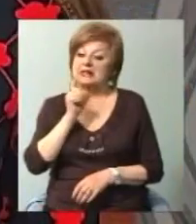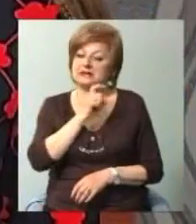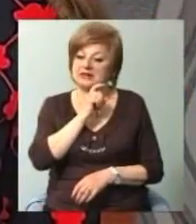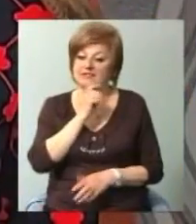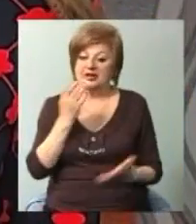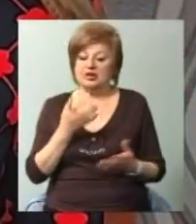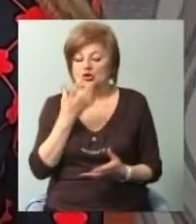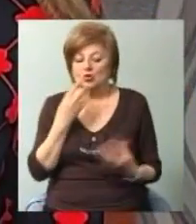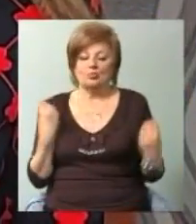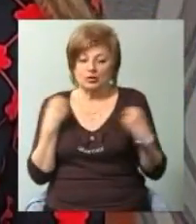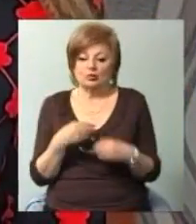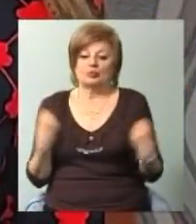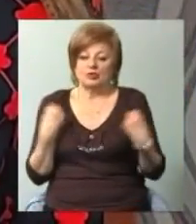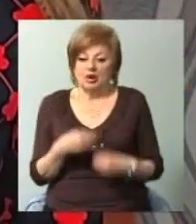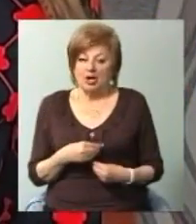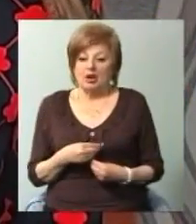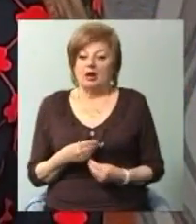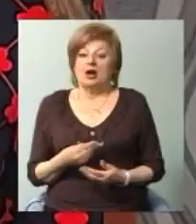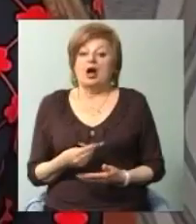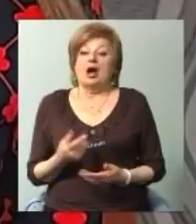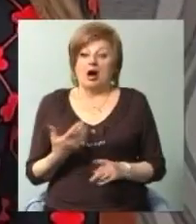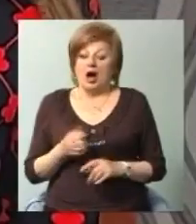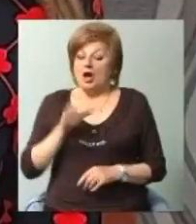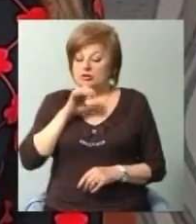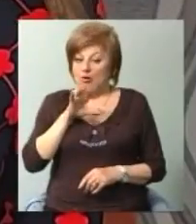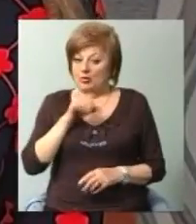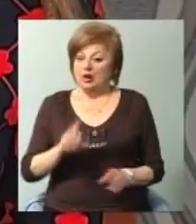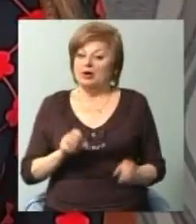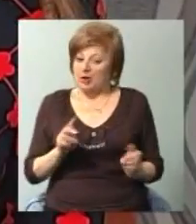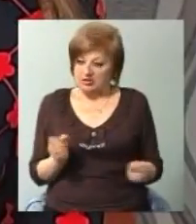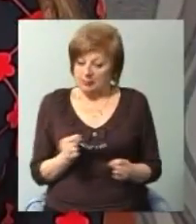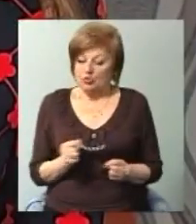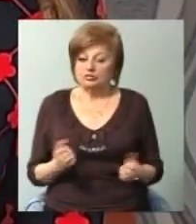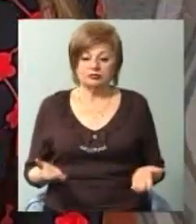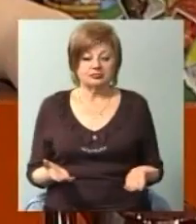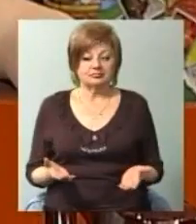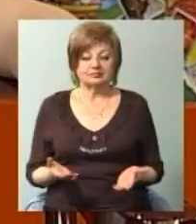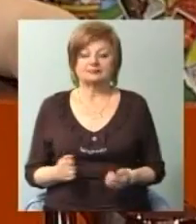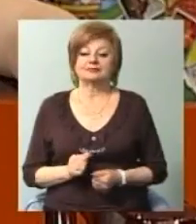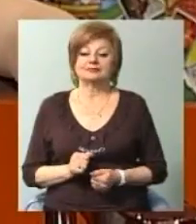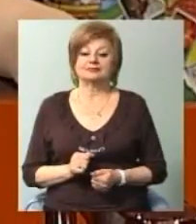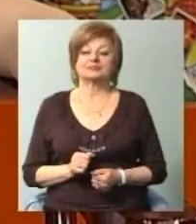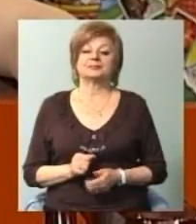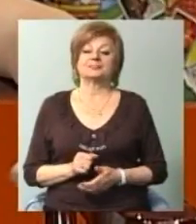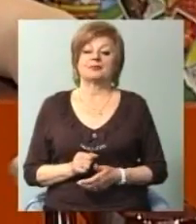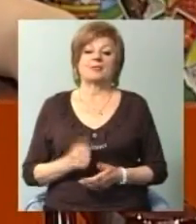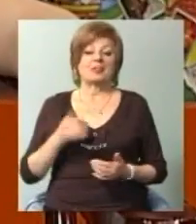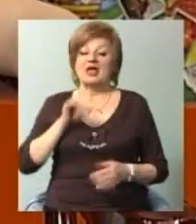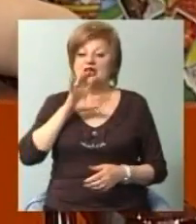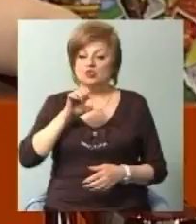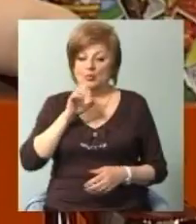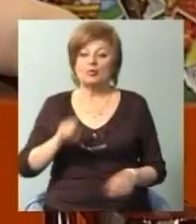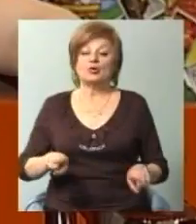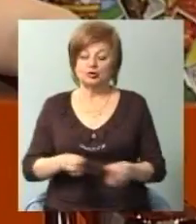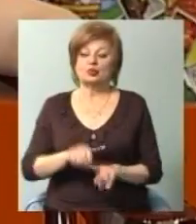люди одягають теплі-теплі такі от теплий одяг, а собаки не мерзнуть? Ну, для них